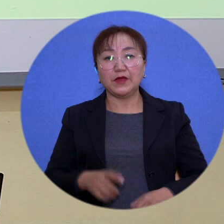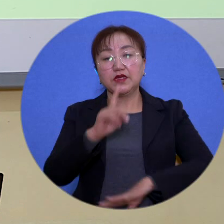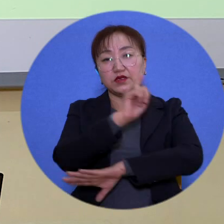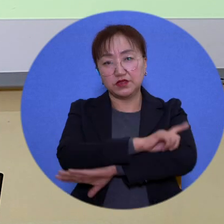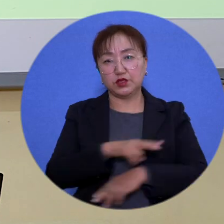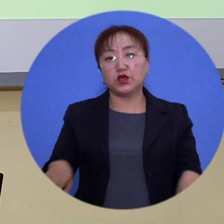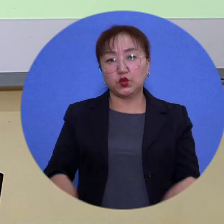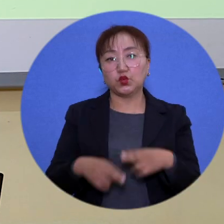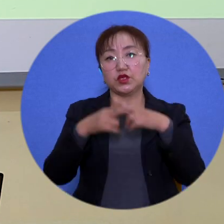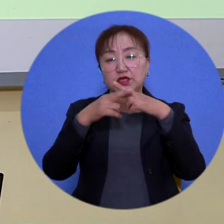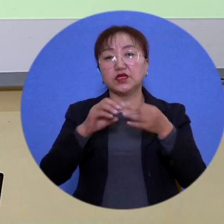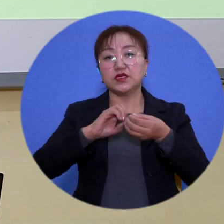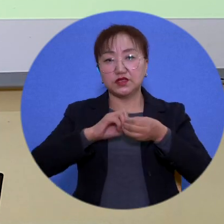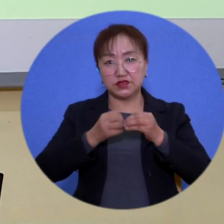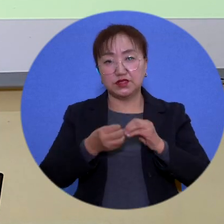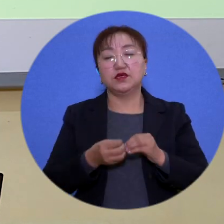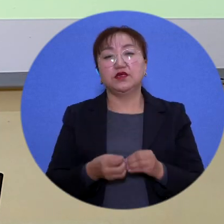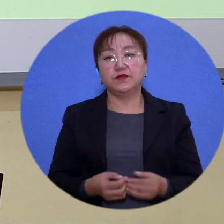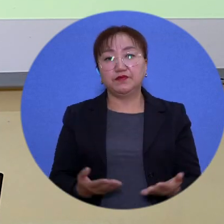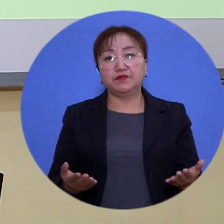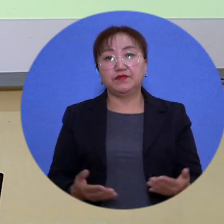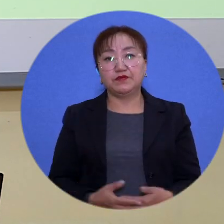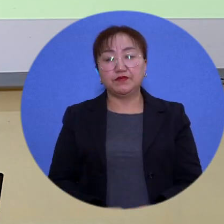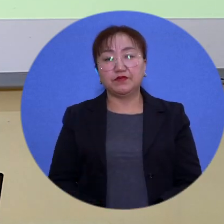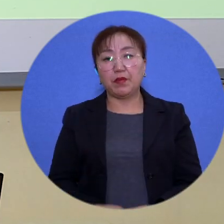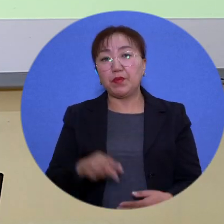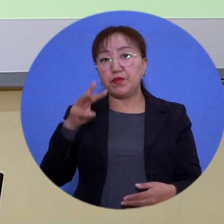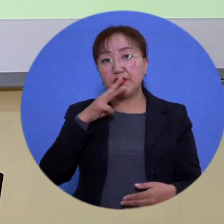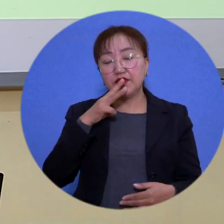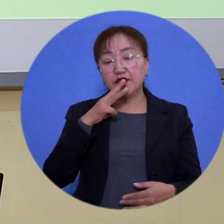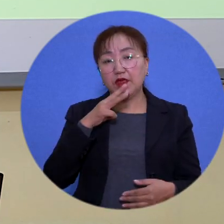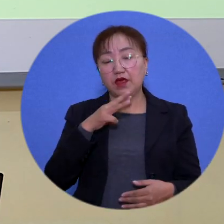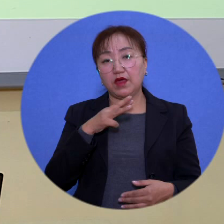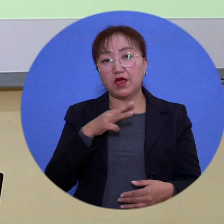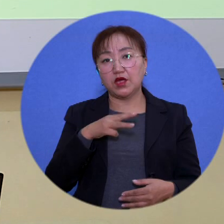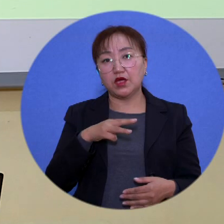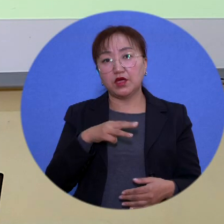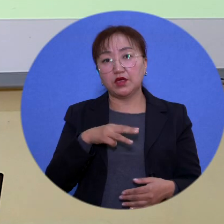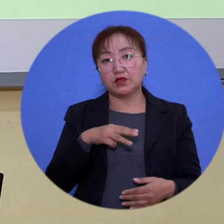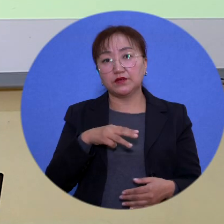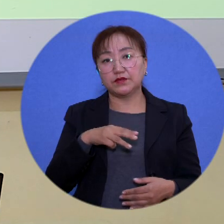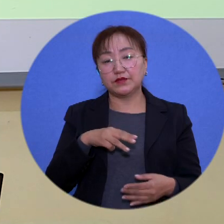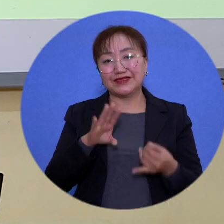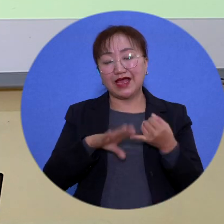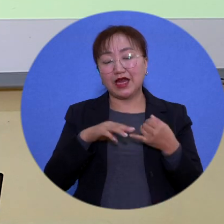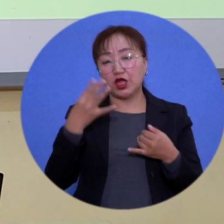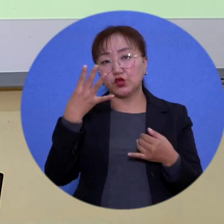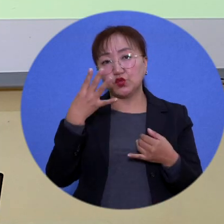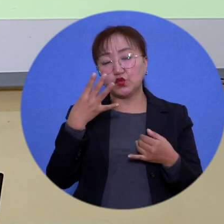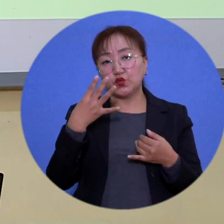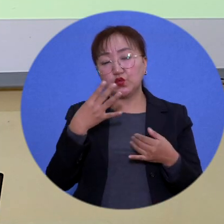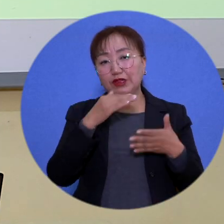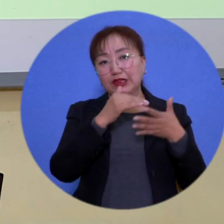གོས ཁྡོད ཁེ ཁྱལ སྤུང ངོ སྤྱུས